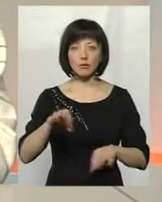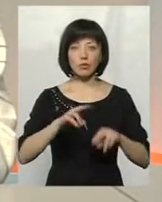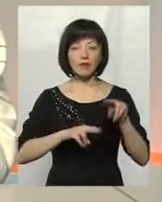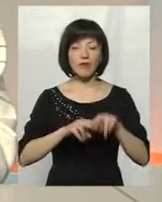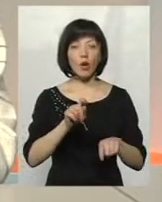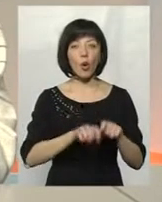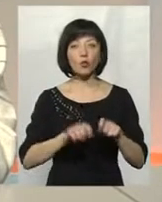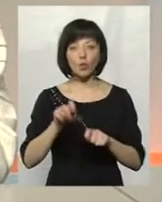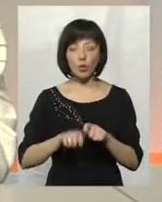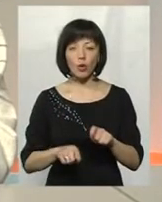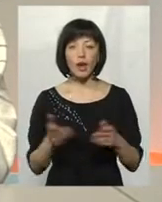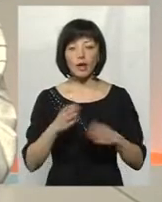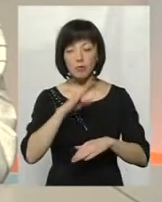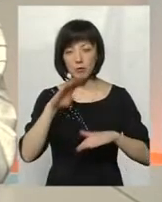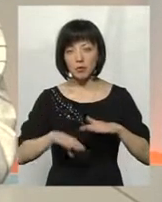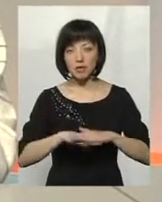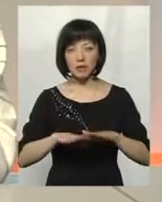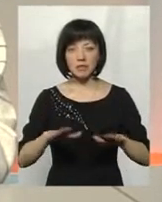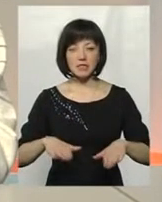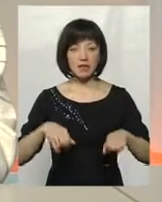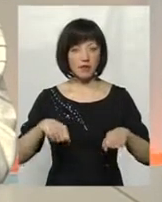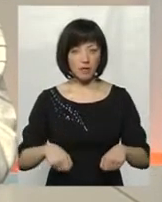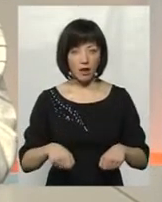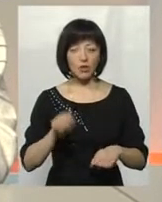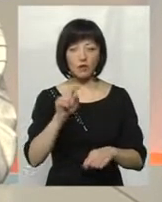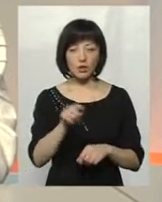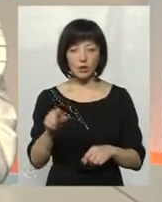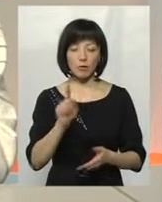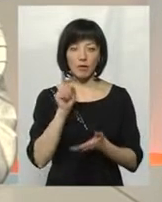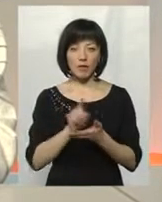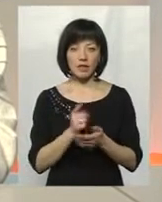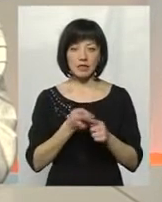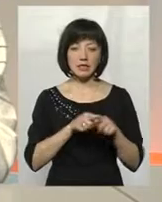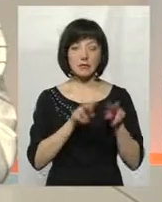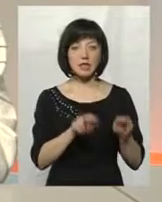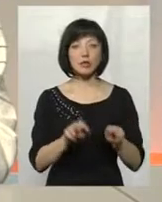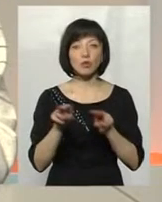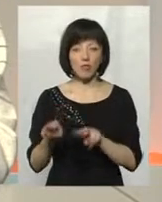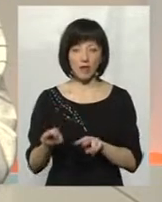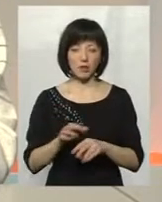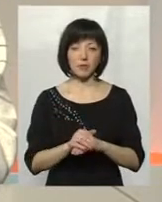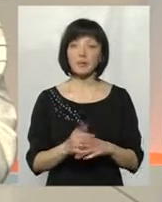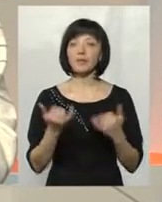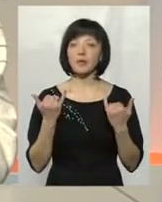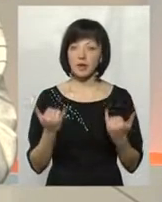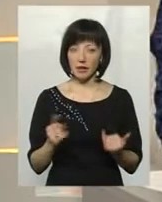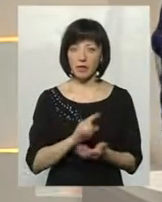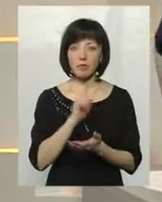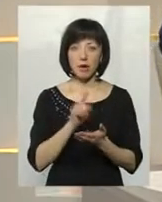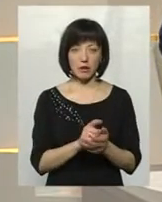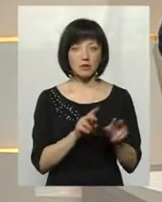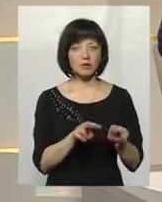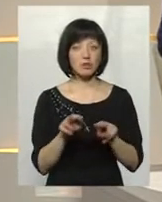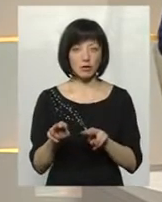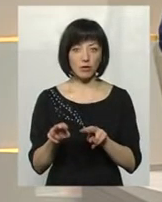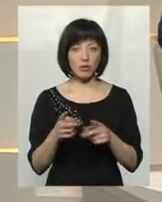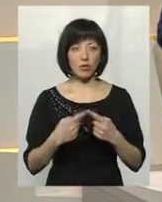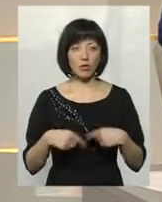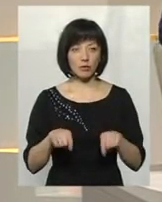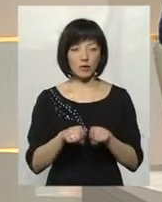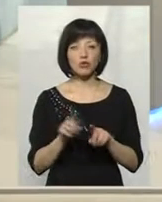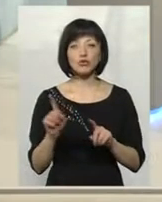архітектурно-будівельного контролю, які підпорядковуються місцевій владі. Вони будуть повинні за цим слідкувати. Що ні, стосується, мали би слідкувати да, що стосується,